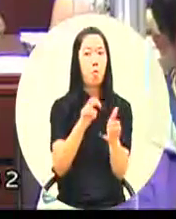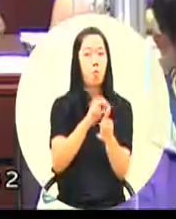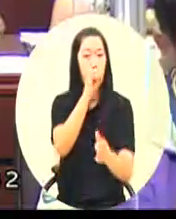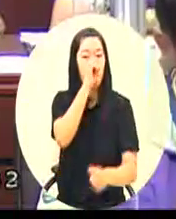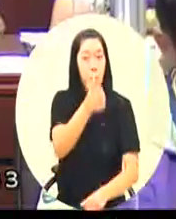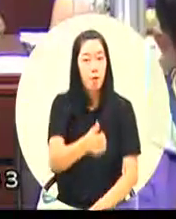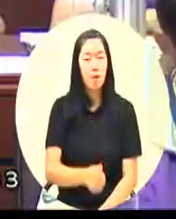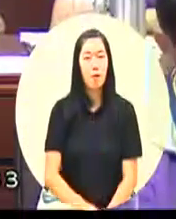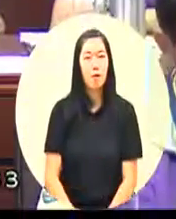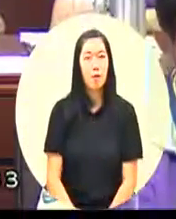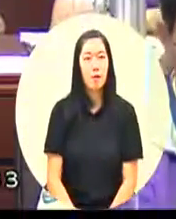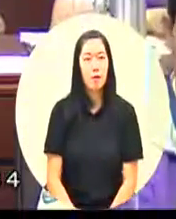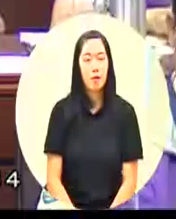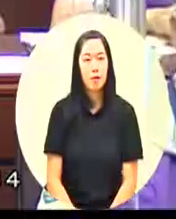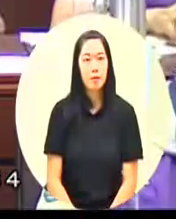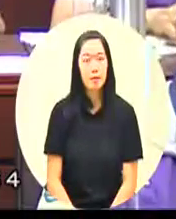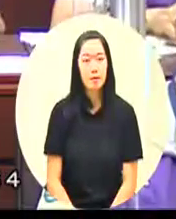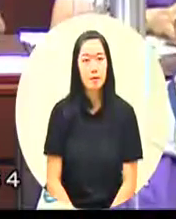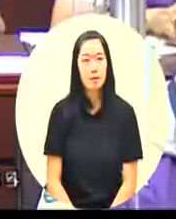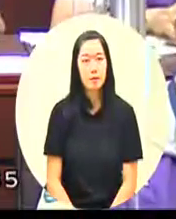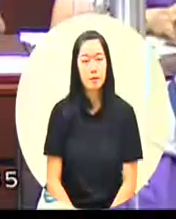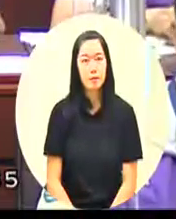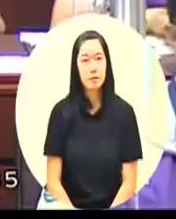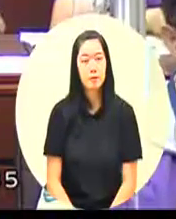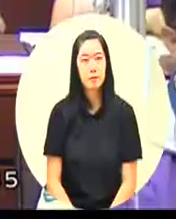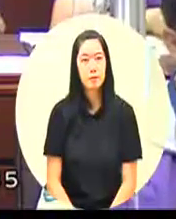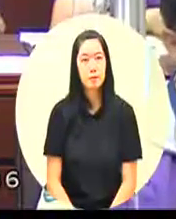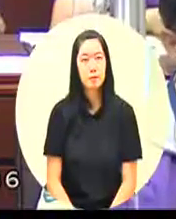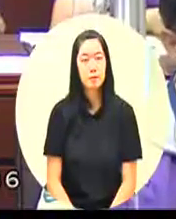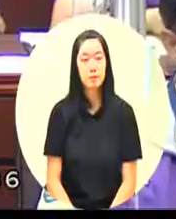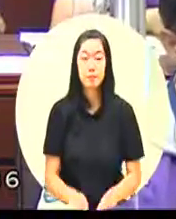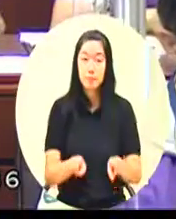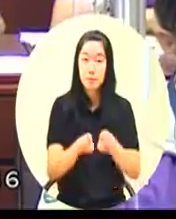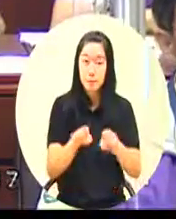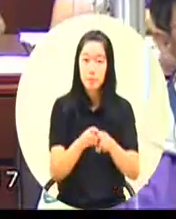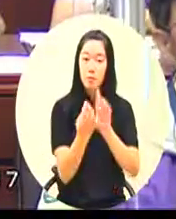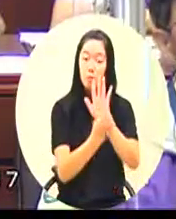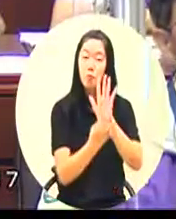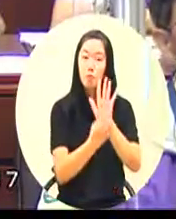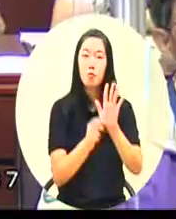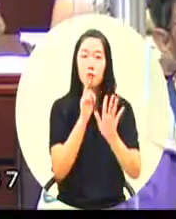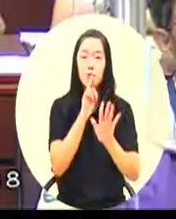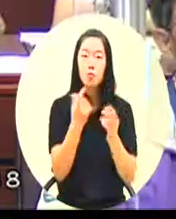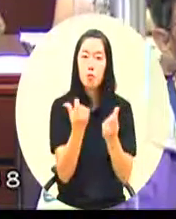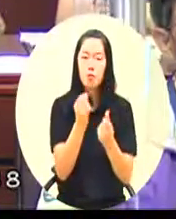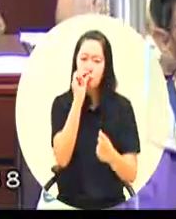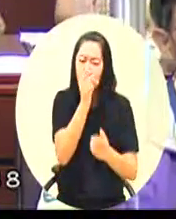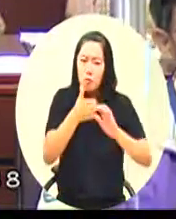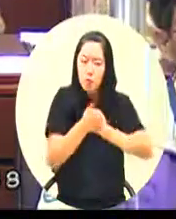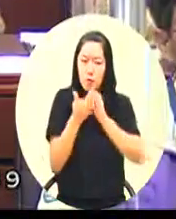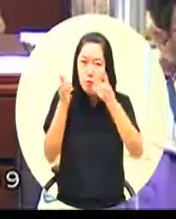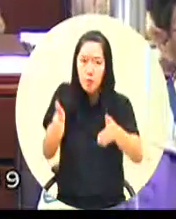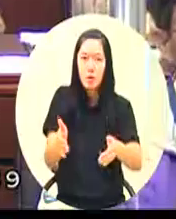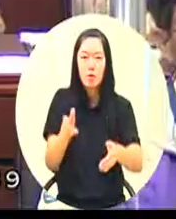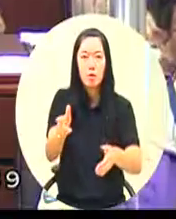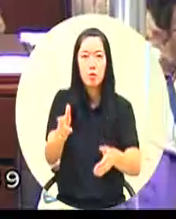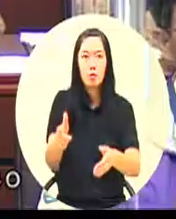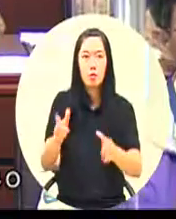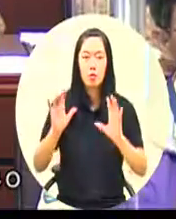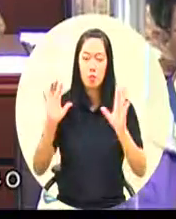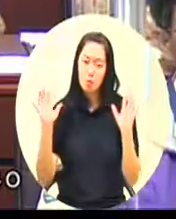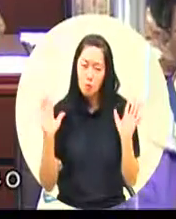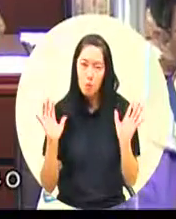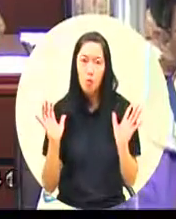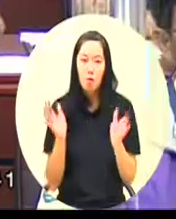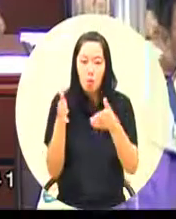个就是普遍的一个教育。通常我们没有特定说一定要对很小的小孩子做